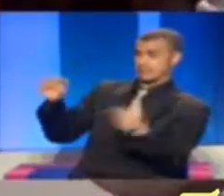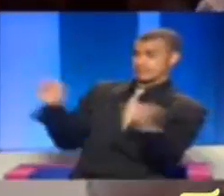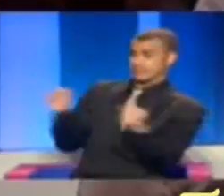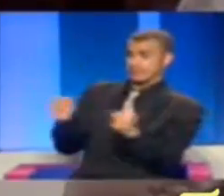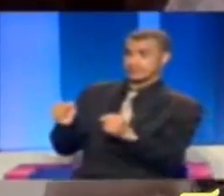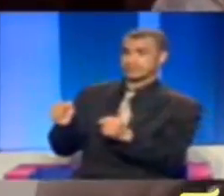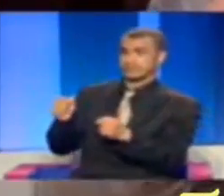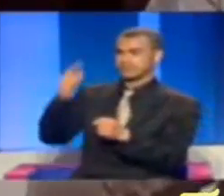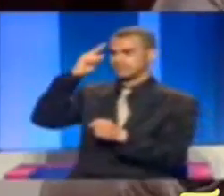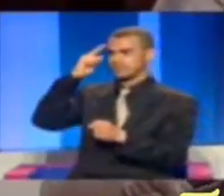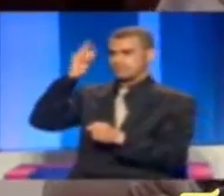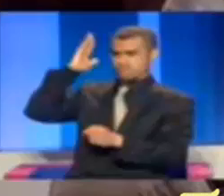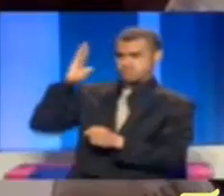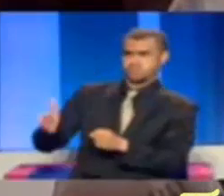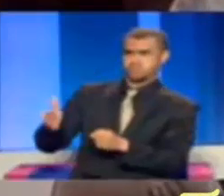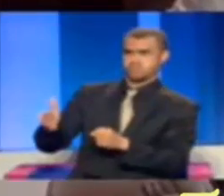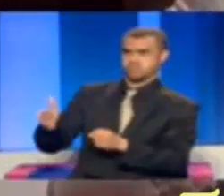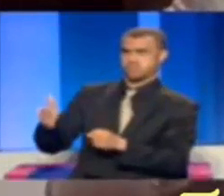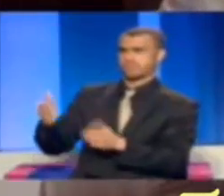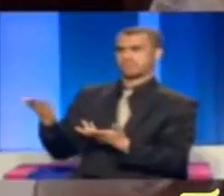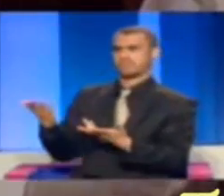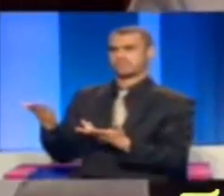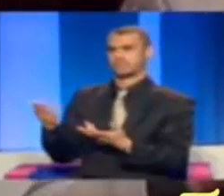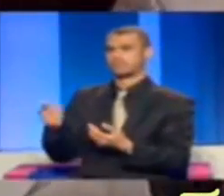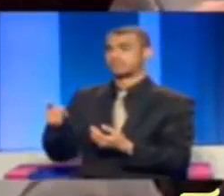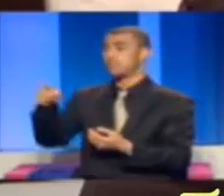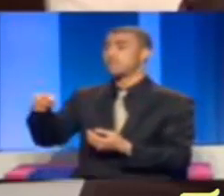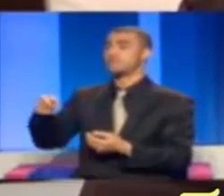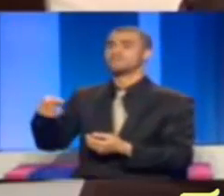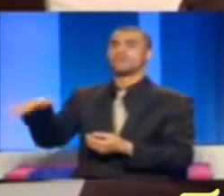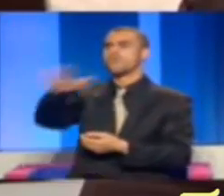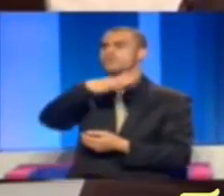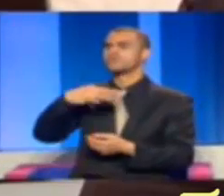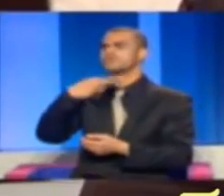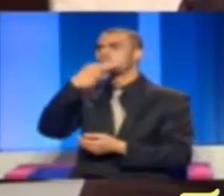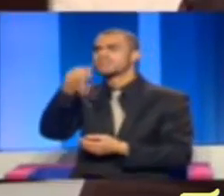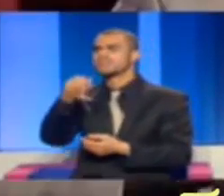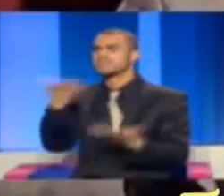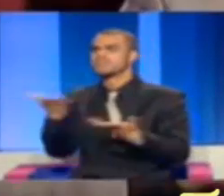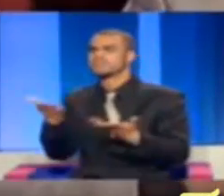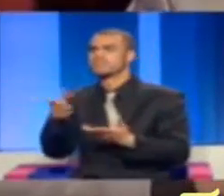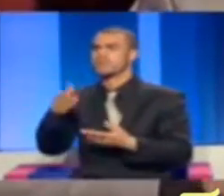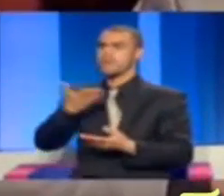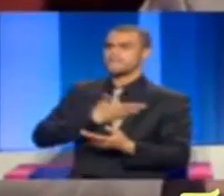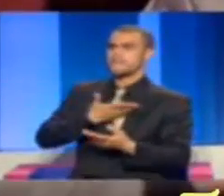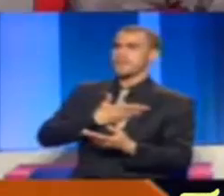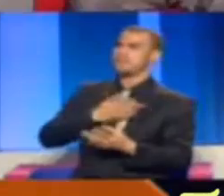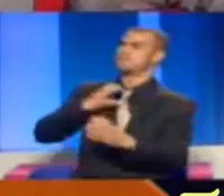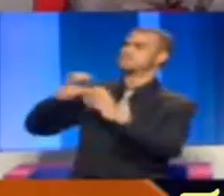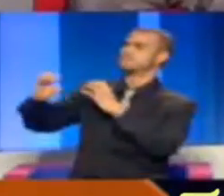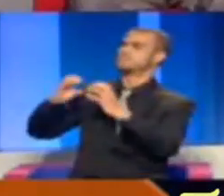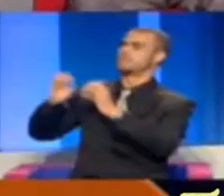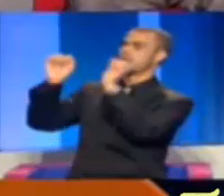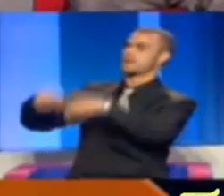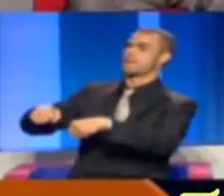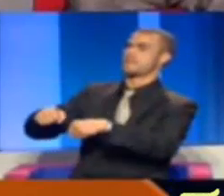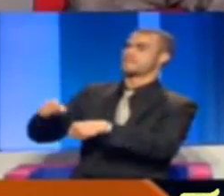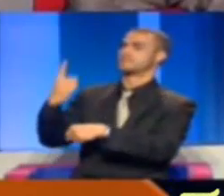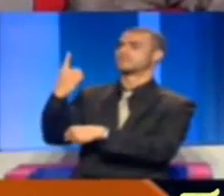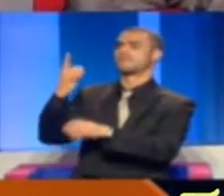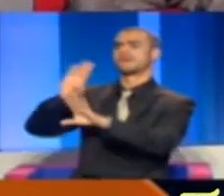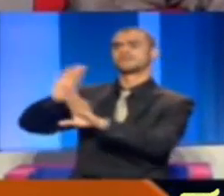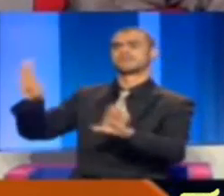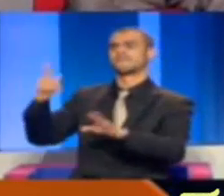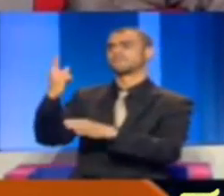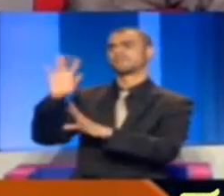حنا عاوتاني في المجتمع ديالنا شنو كانوا كيقولوا؟ الزيزون ما كتفهمو غير مو. وهنا جات ضرورة ان مثل